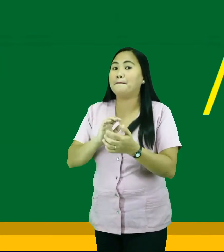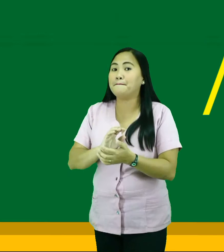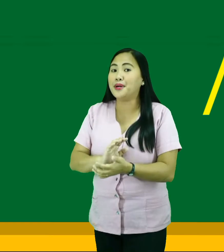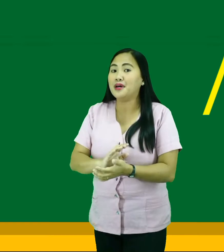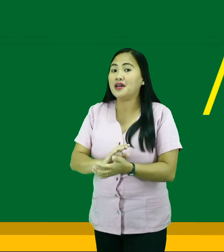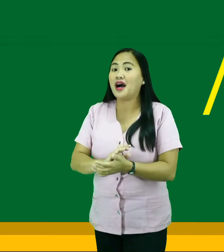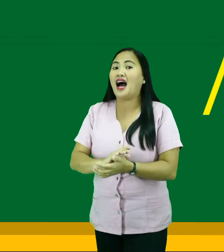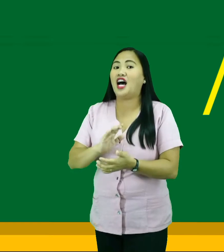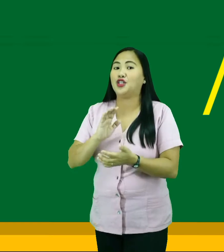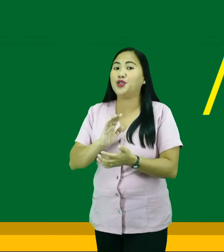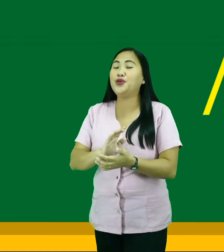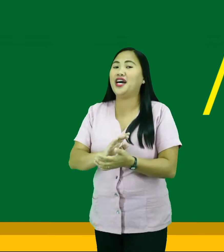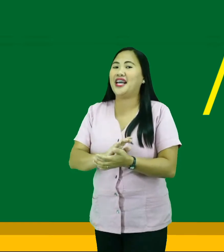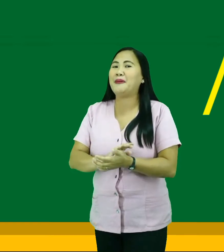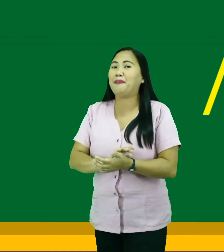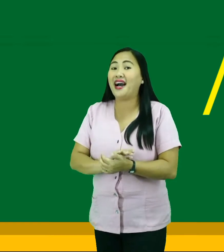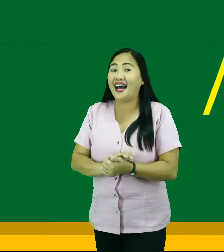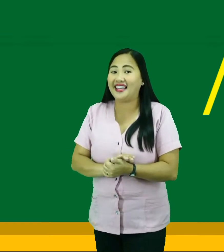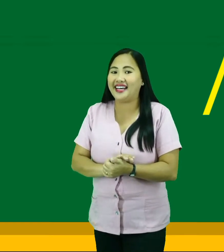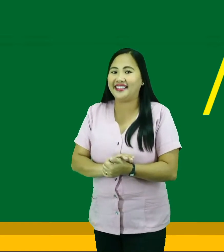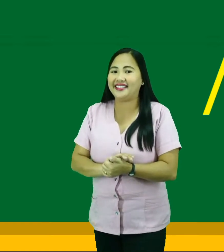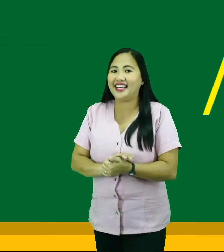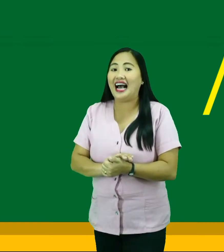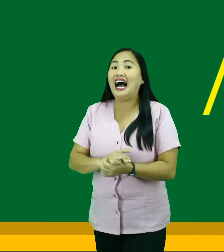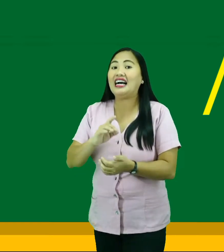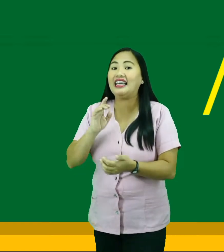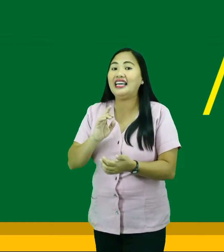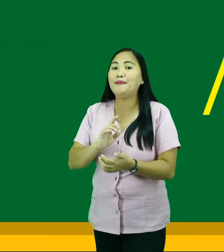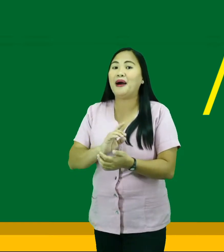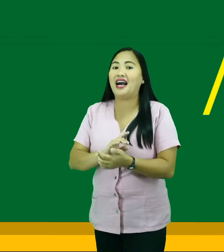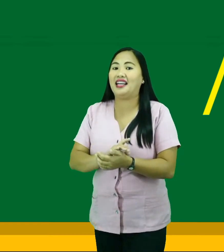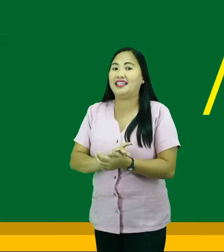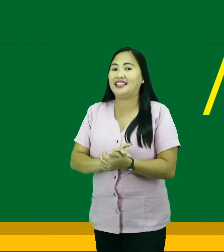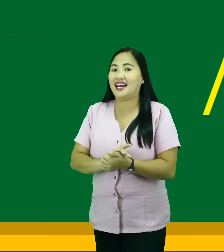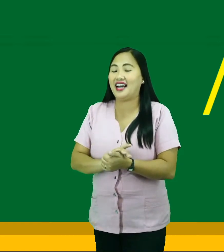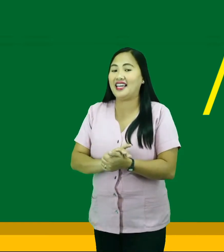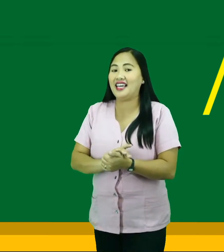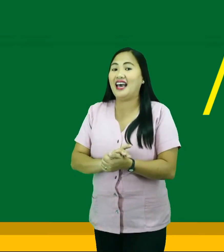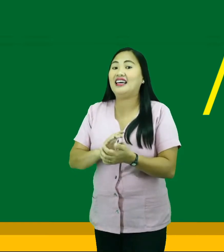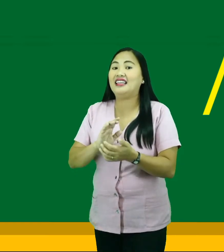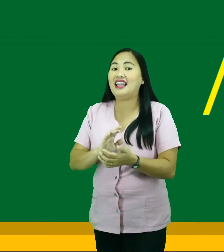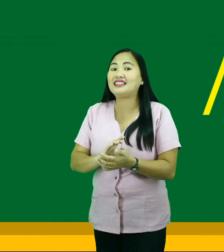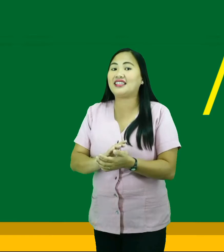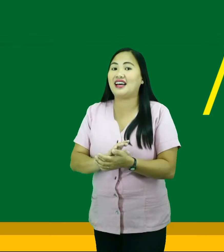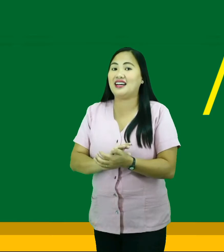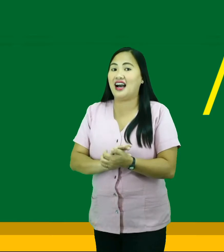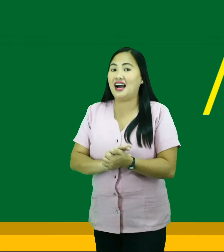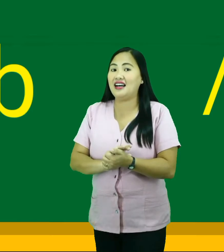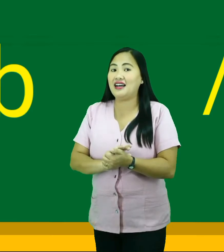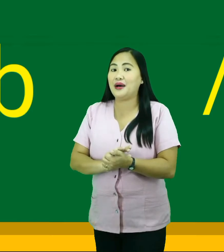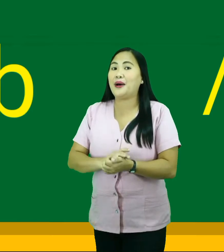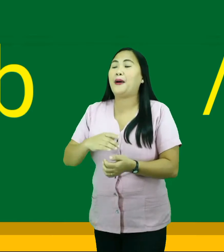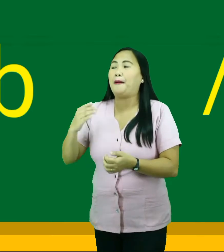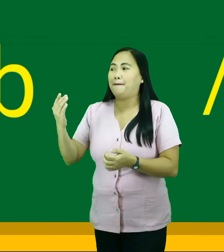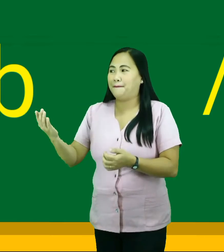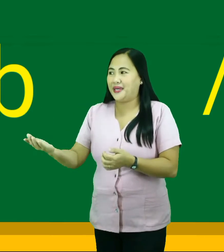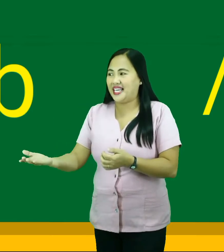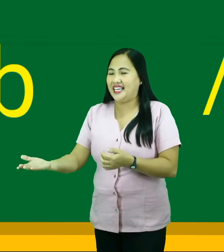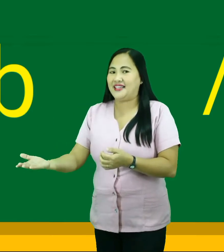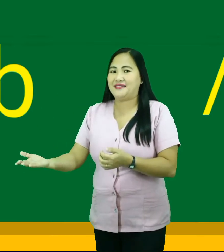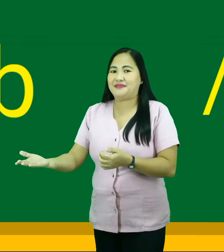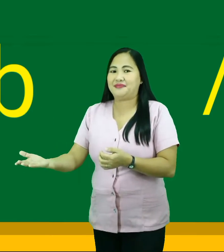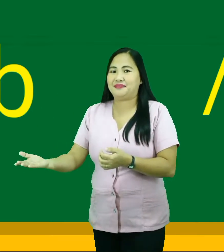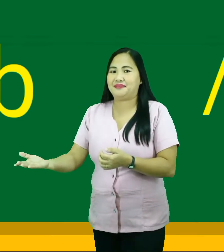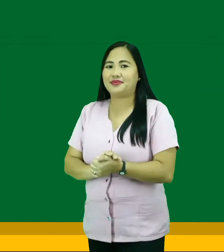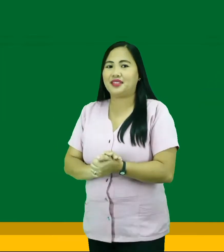Ang b adunay pangalan. Ang iyang pangalan kay letra nga B.